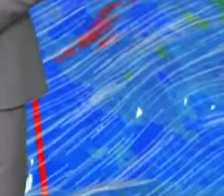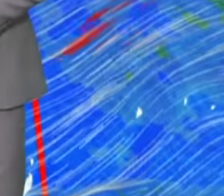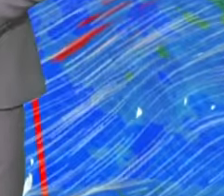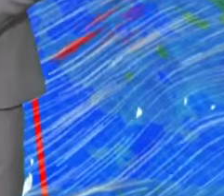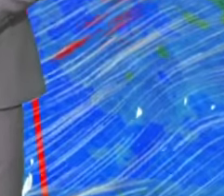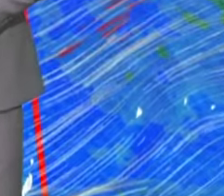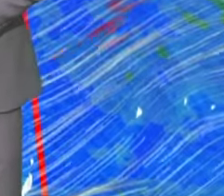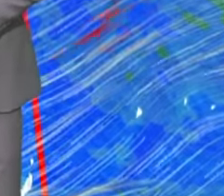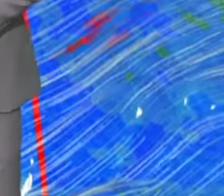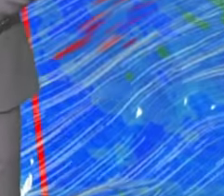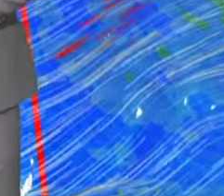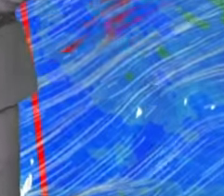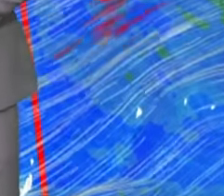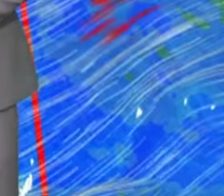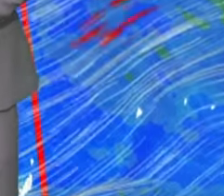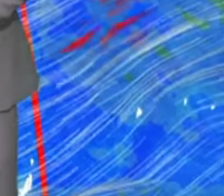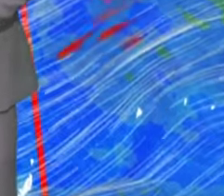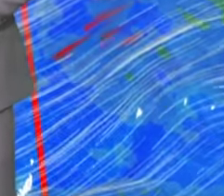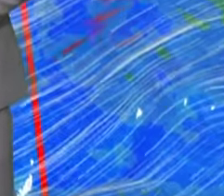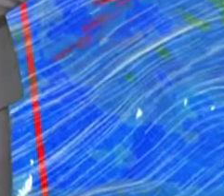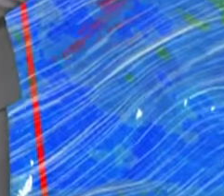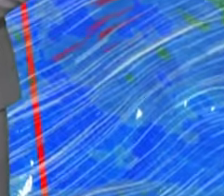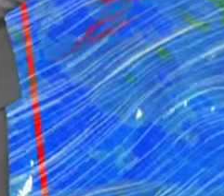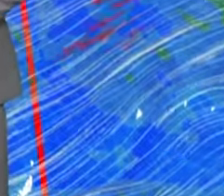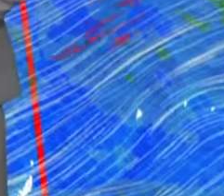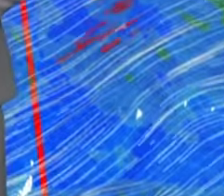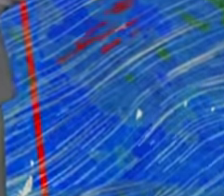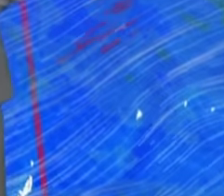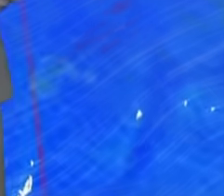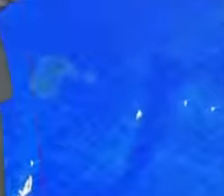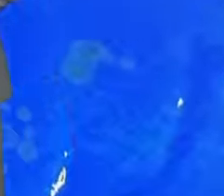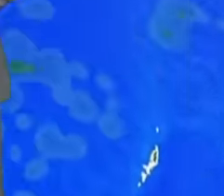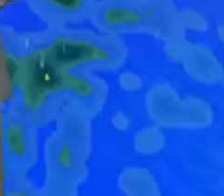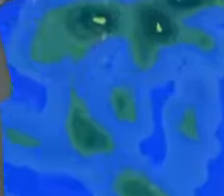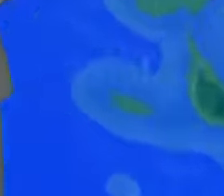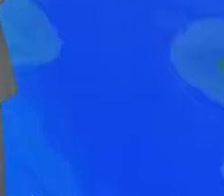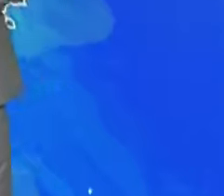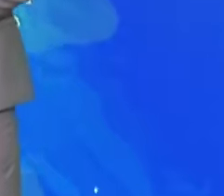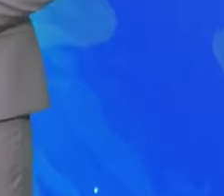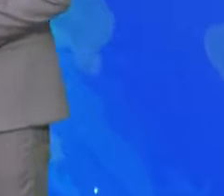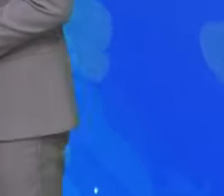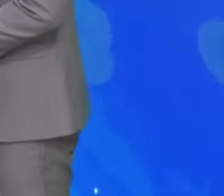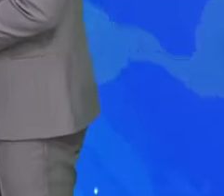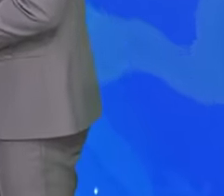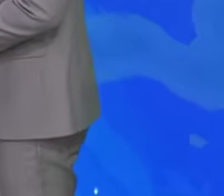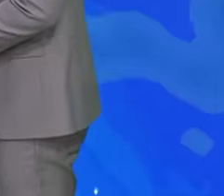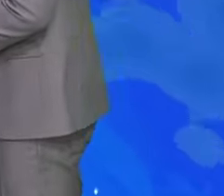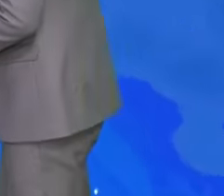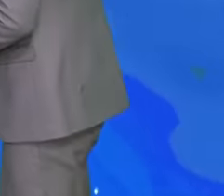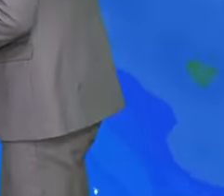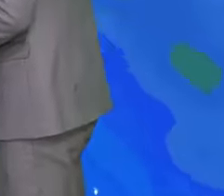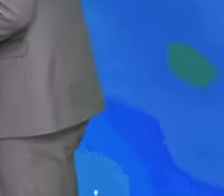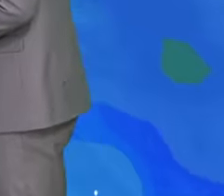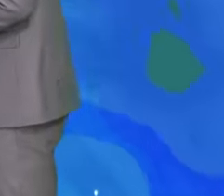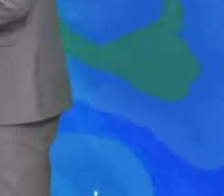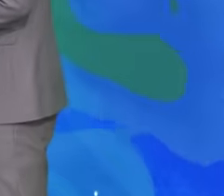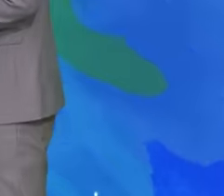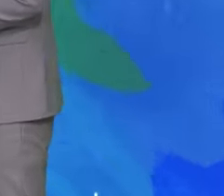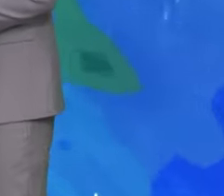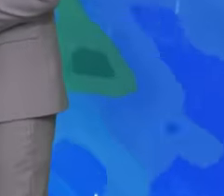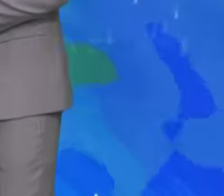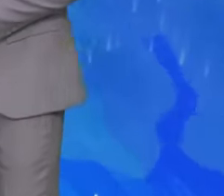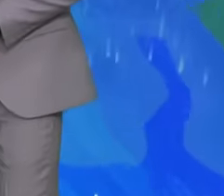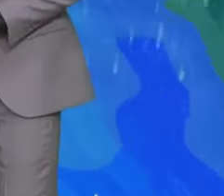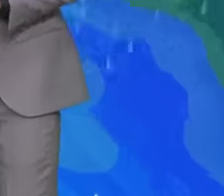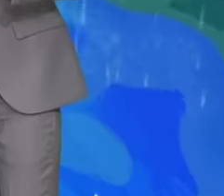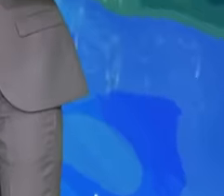ng panahon sa bansa hanggang sa long weekend. Sa rainfall forecast ng The Weather Company para bukas, maaraw po at maalinsangan sa